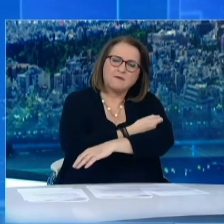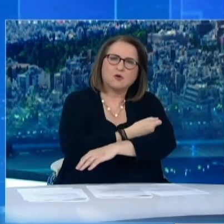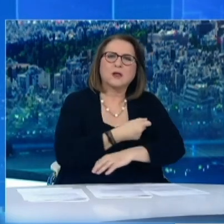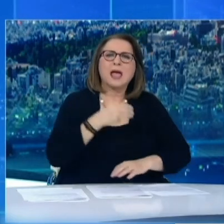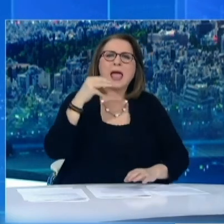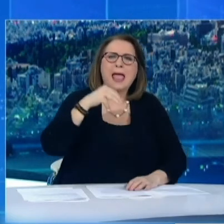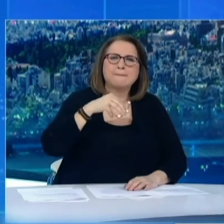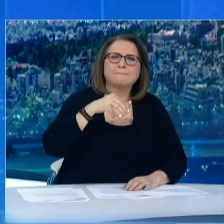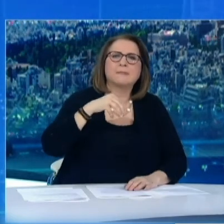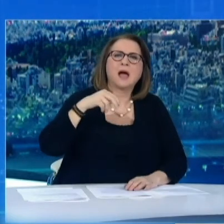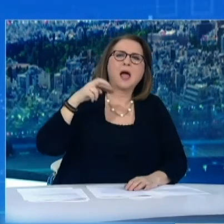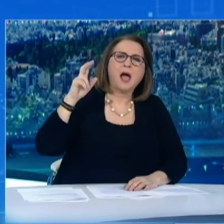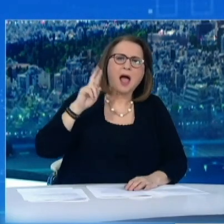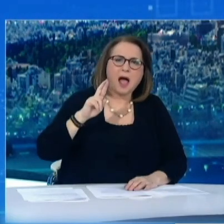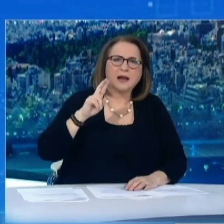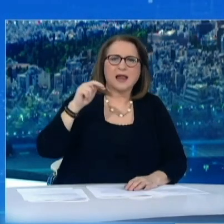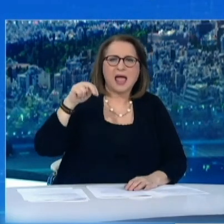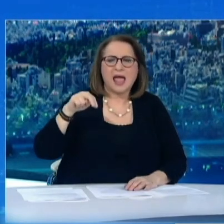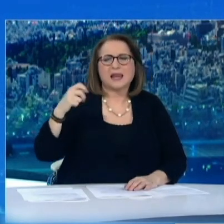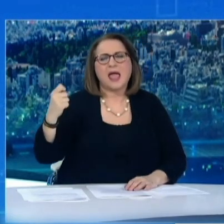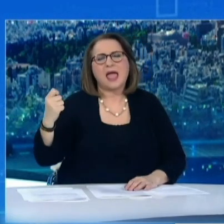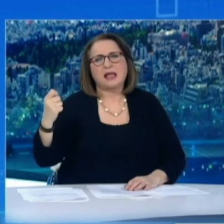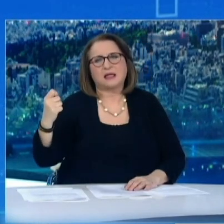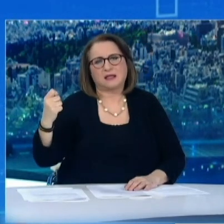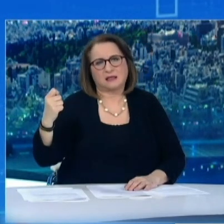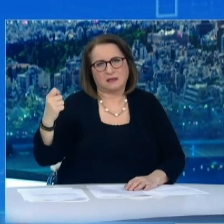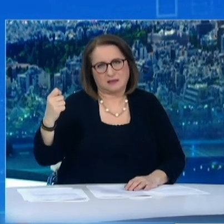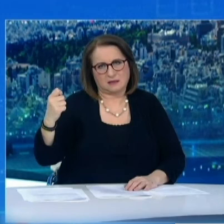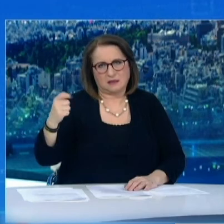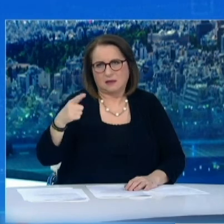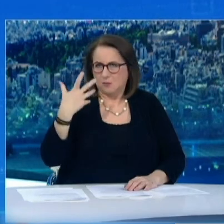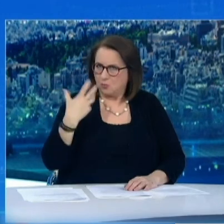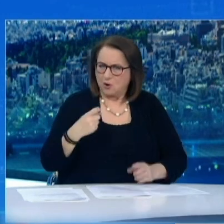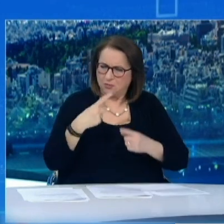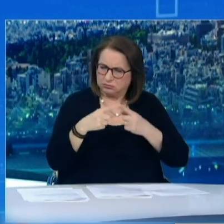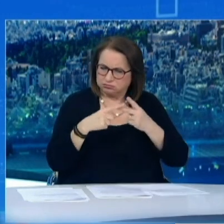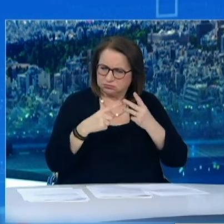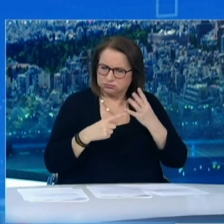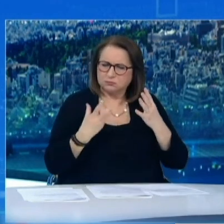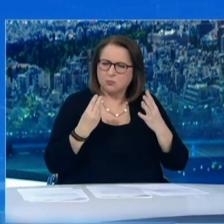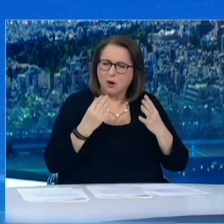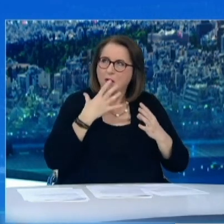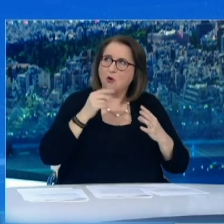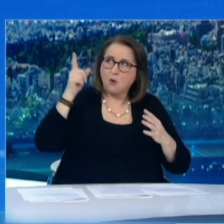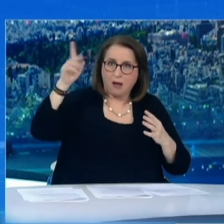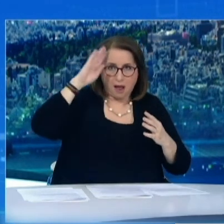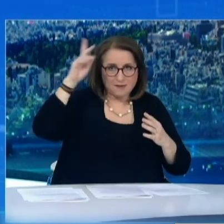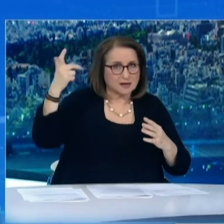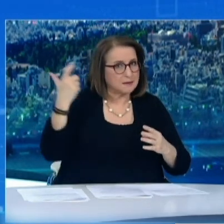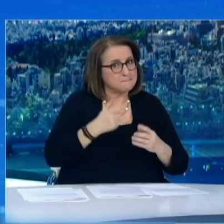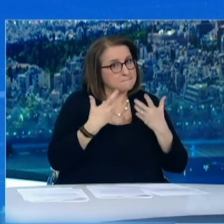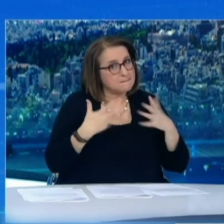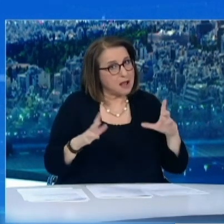που έχουμε τη μεγάλη σειρά από τις κοιήσεις στην Αμερική με δεδομένη την